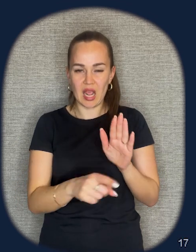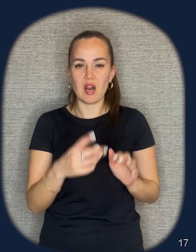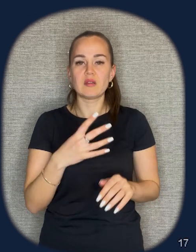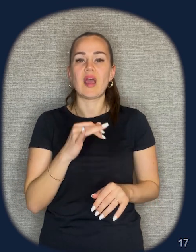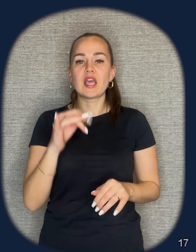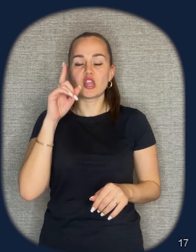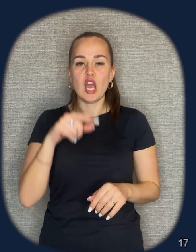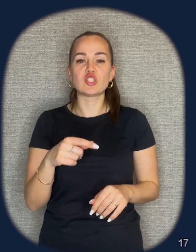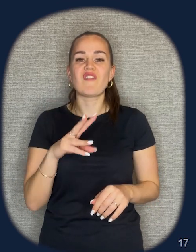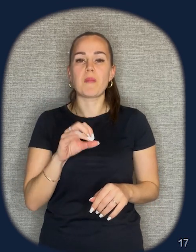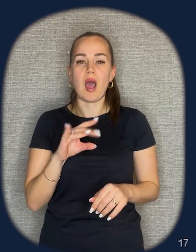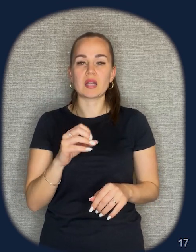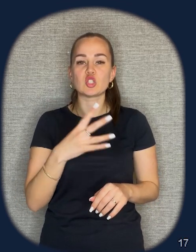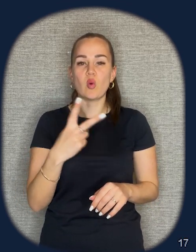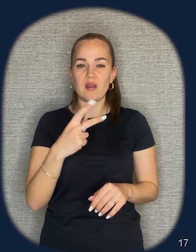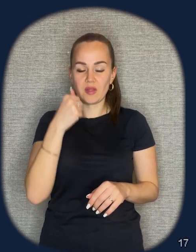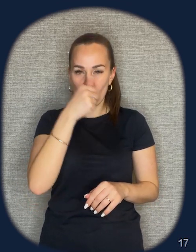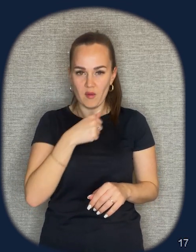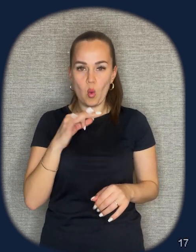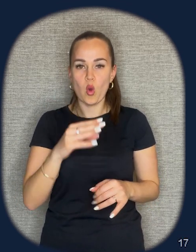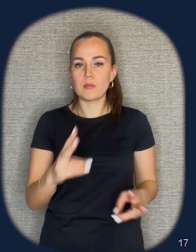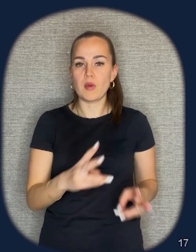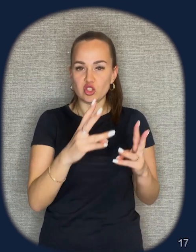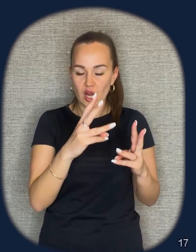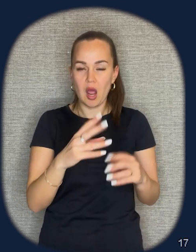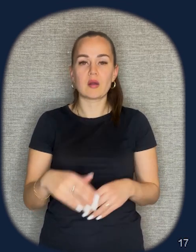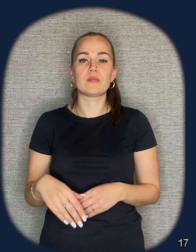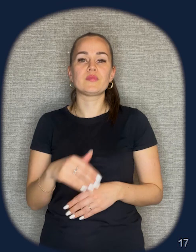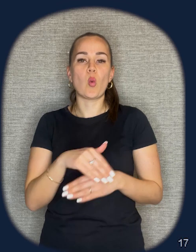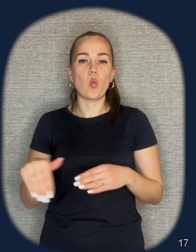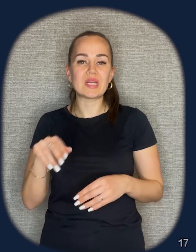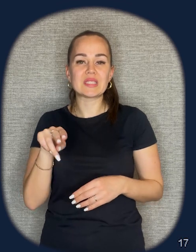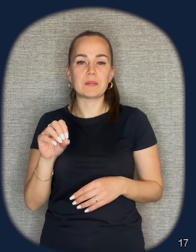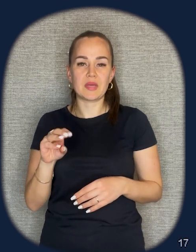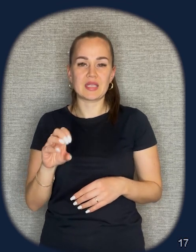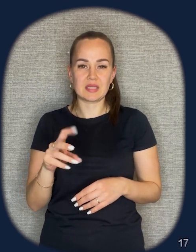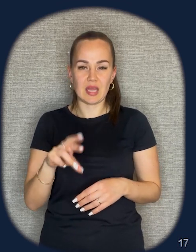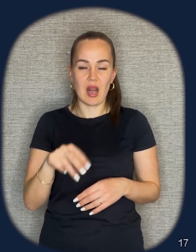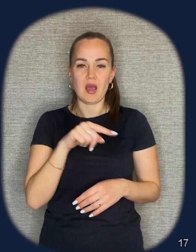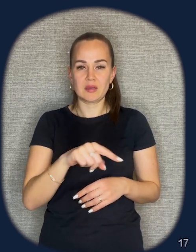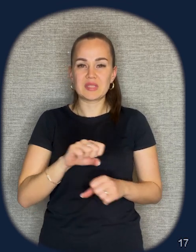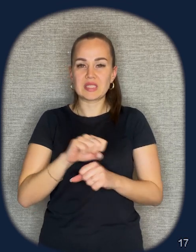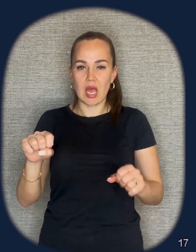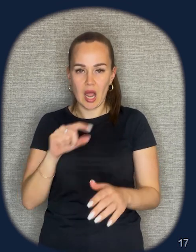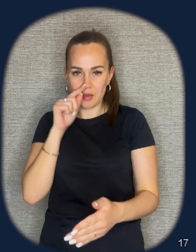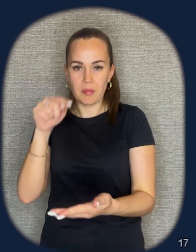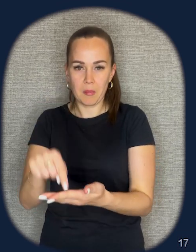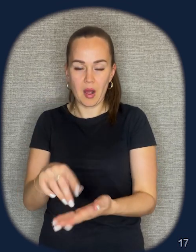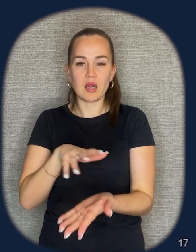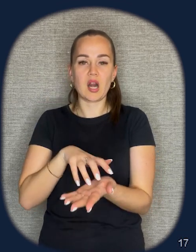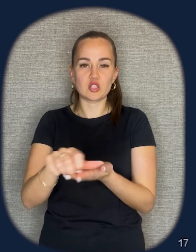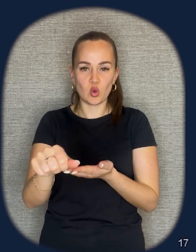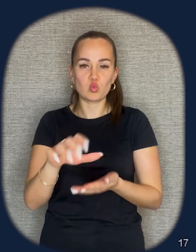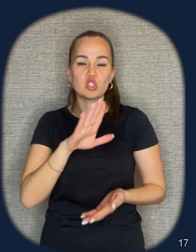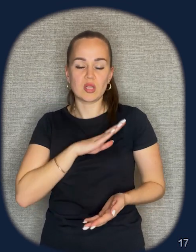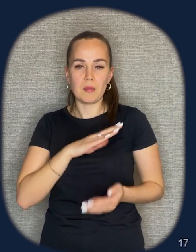обстрелов а сильнее всего пострадал в марте сорок второго года от пожара участок улицы песта у пантелемоновская церкви